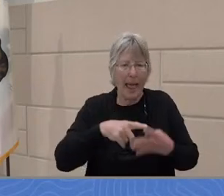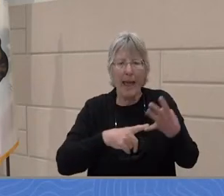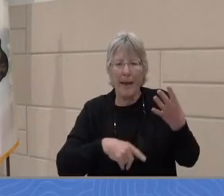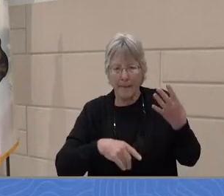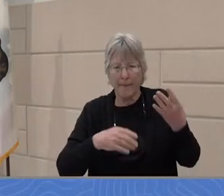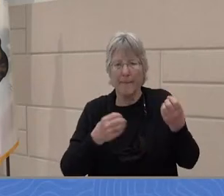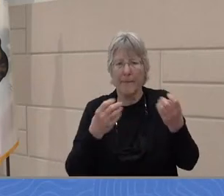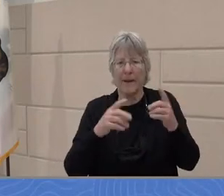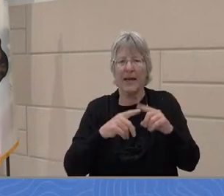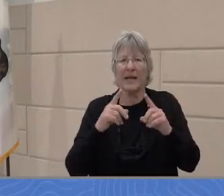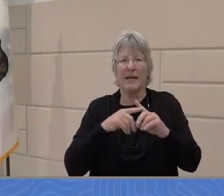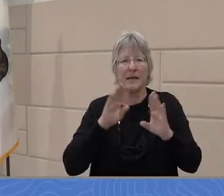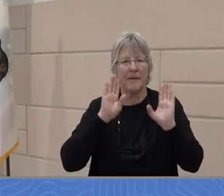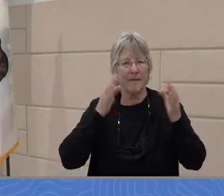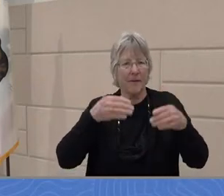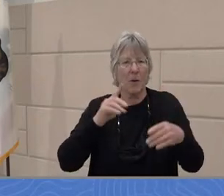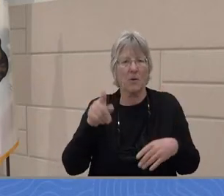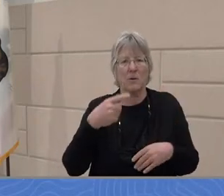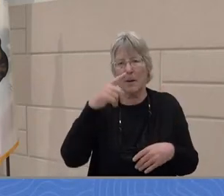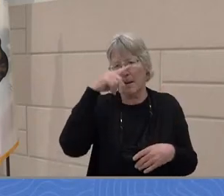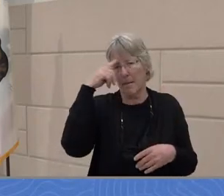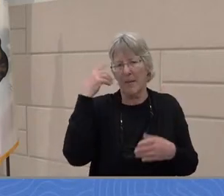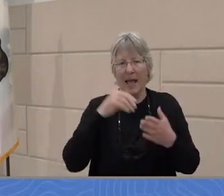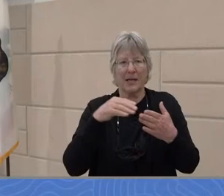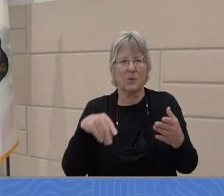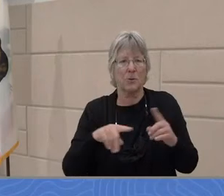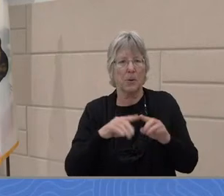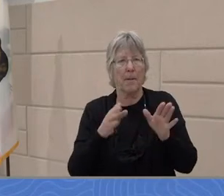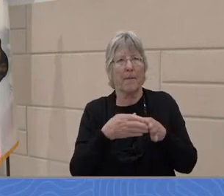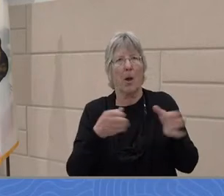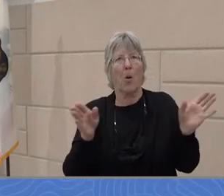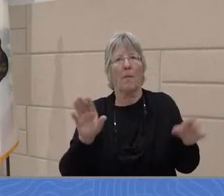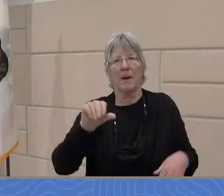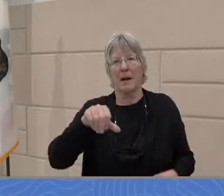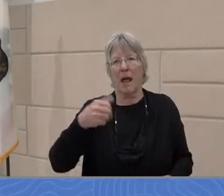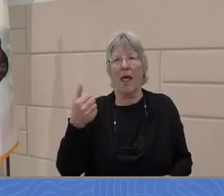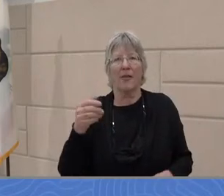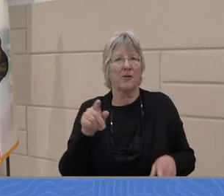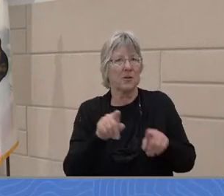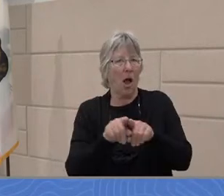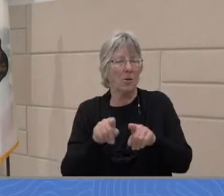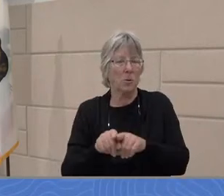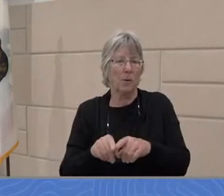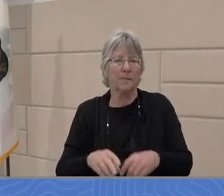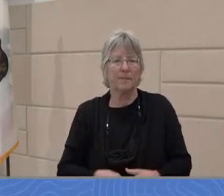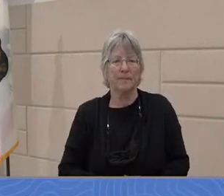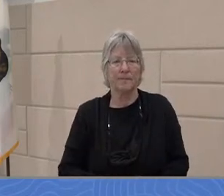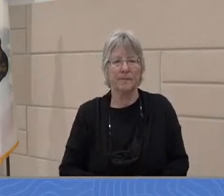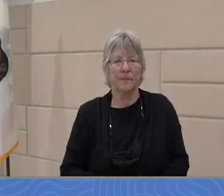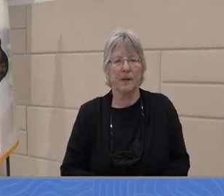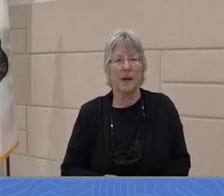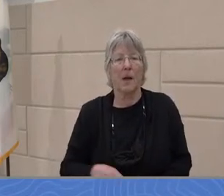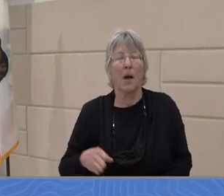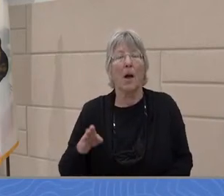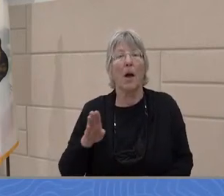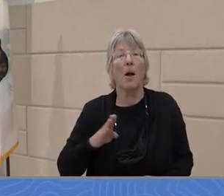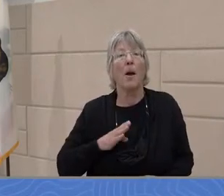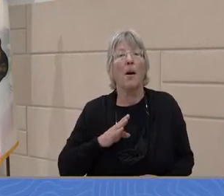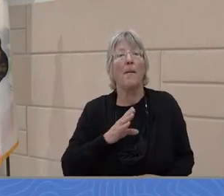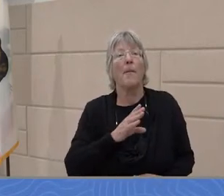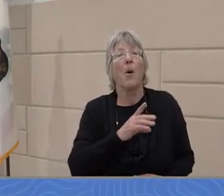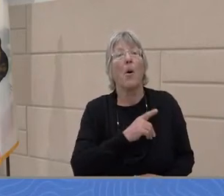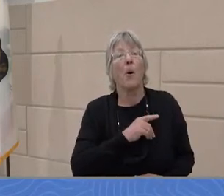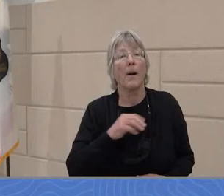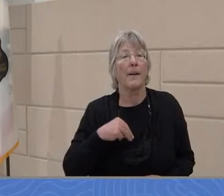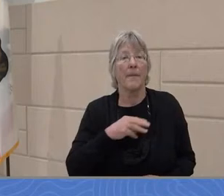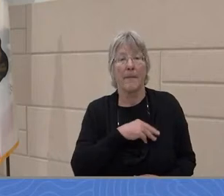ะปัจฉีจังเยียอัมพีจำนาจำจำไปเลยจนจิตสะในจนจิต